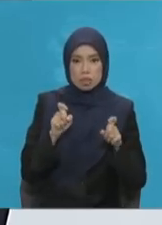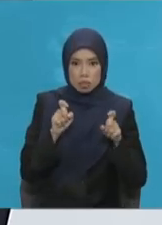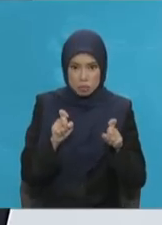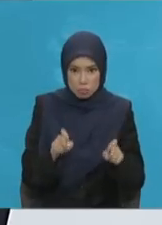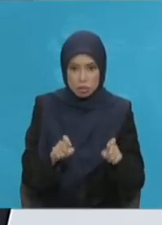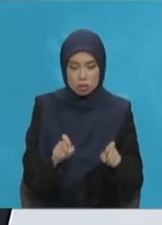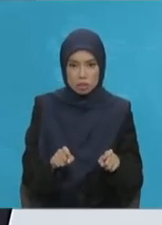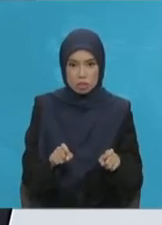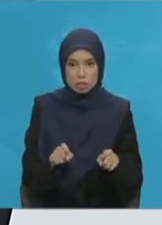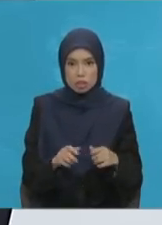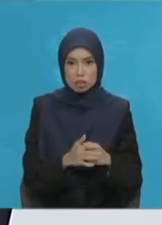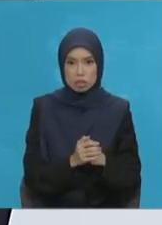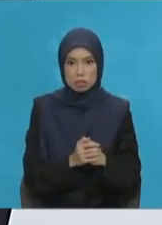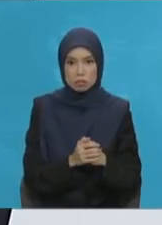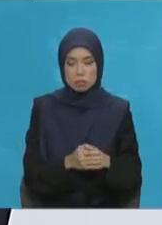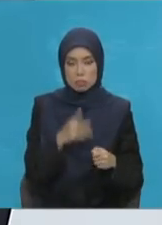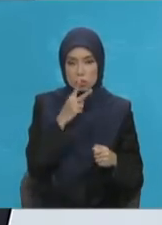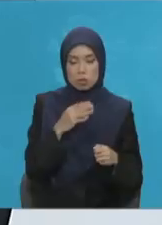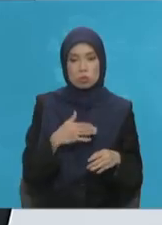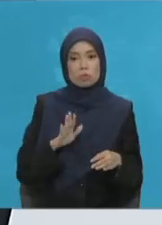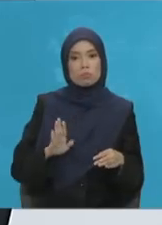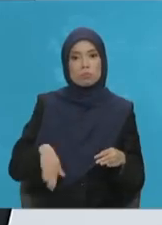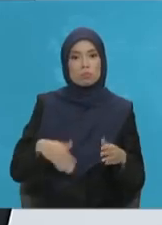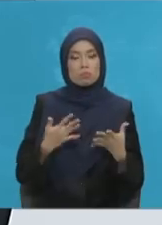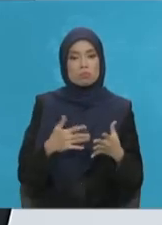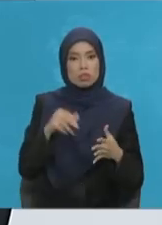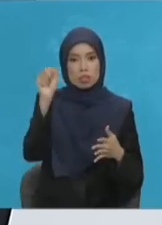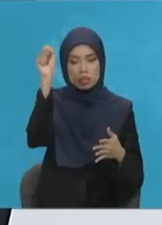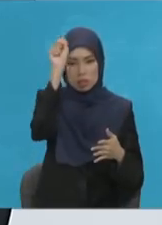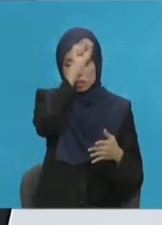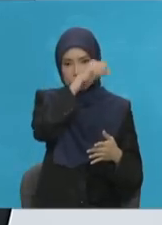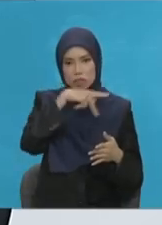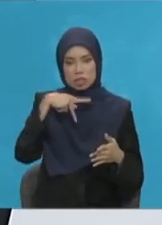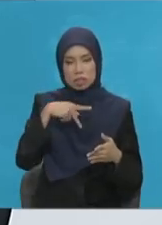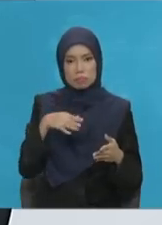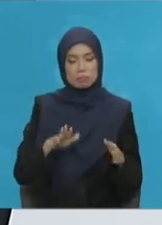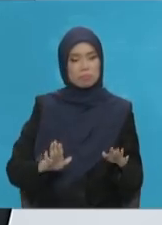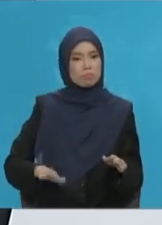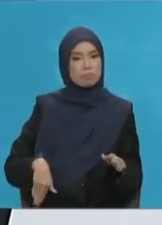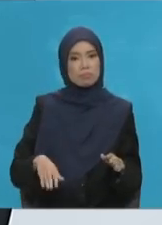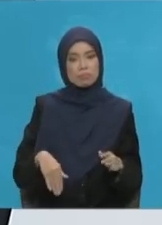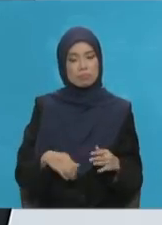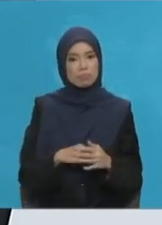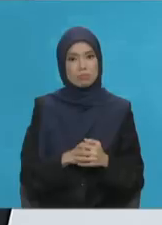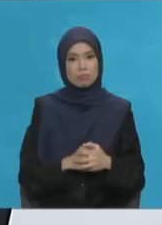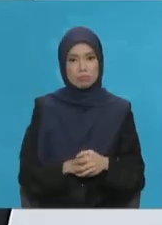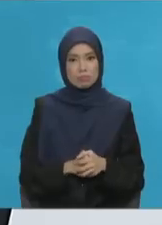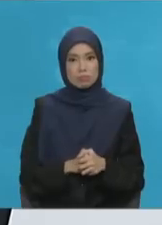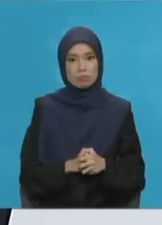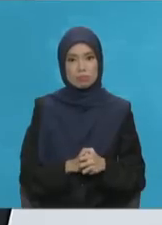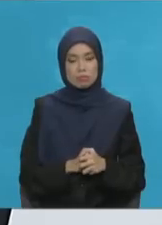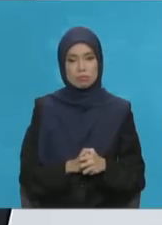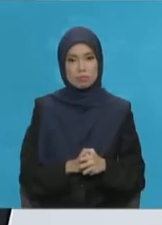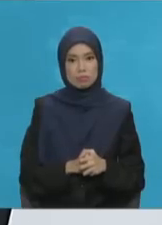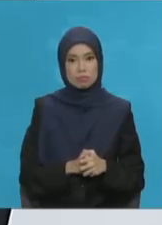ketua tersebut kurang Wibawa atau kurang kebolehan atau tidak tulus dalam bertindak